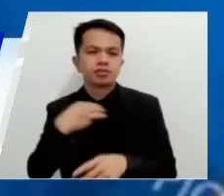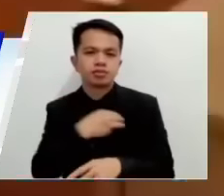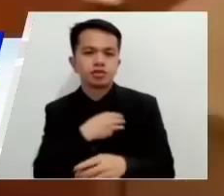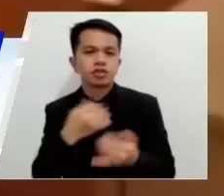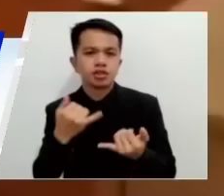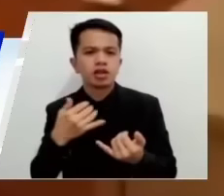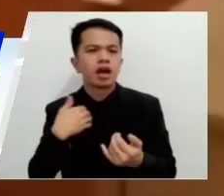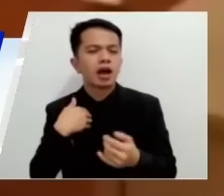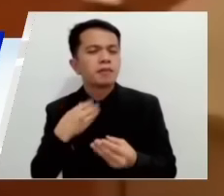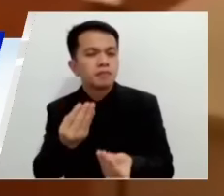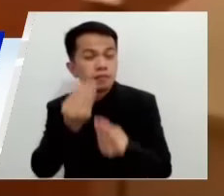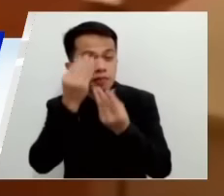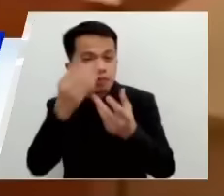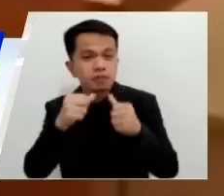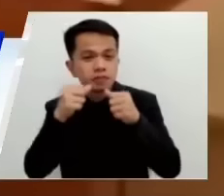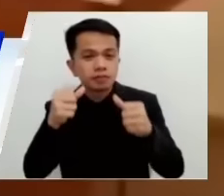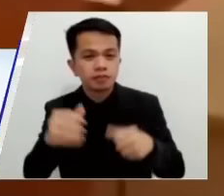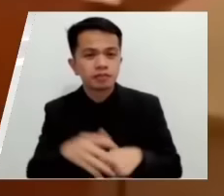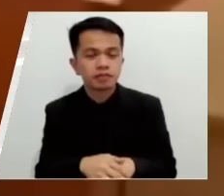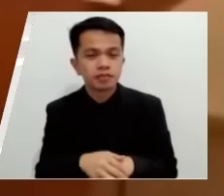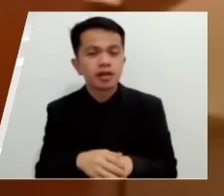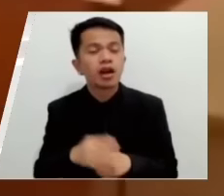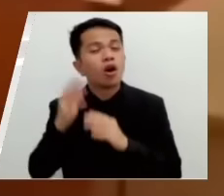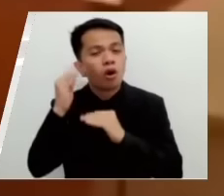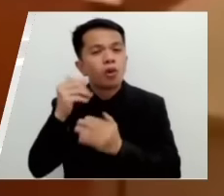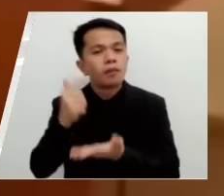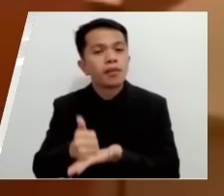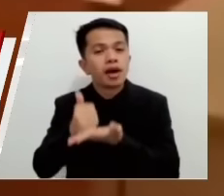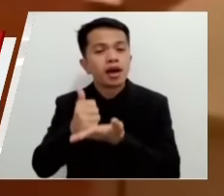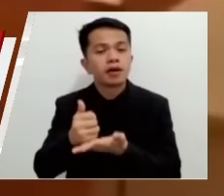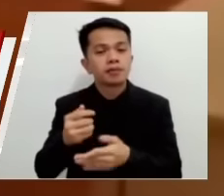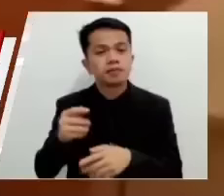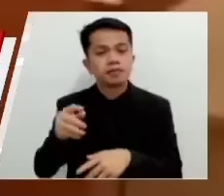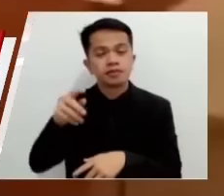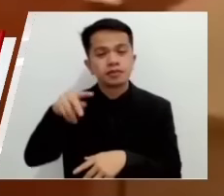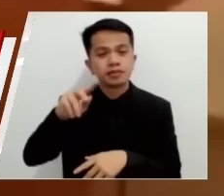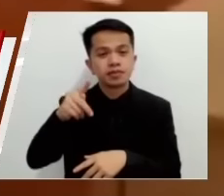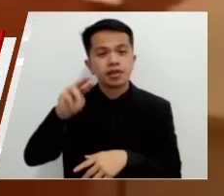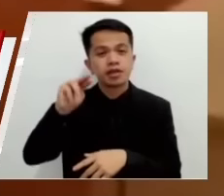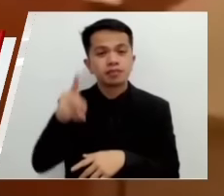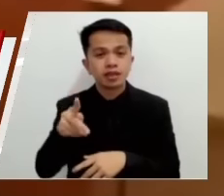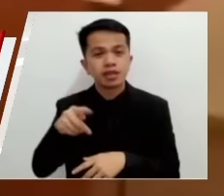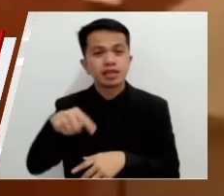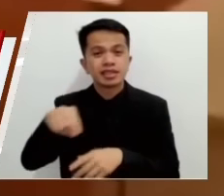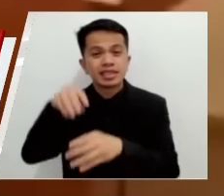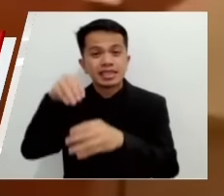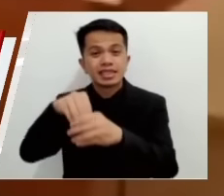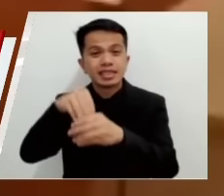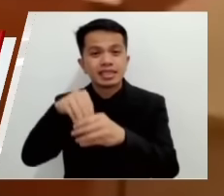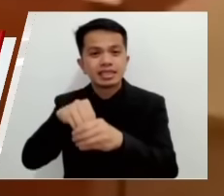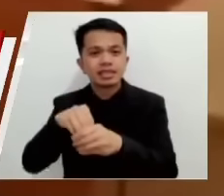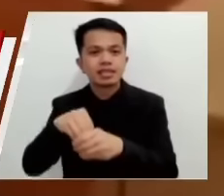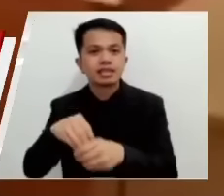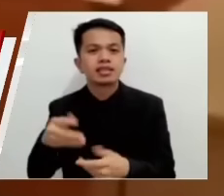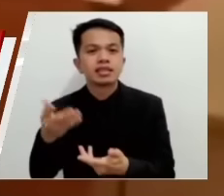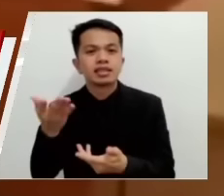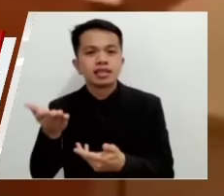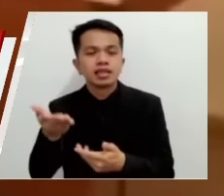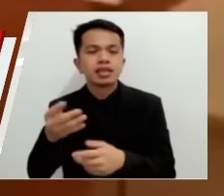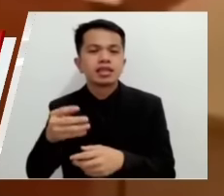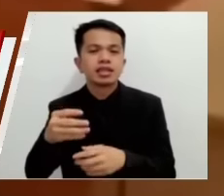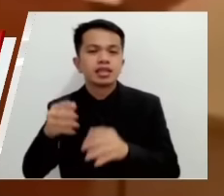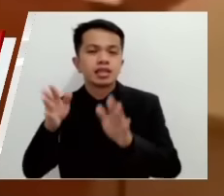panawagan. I-rescue po sana ng ating mga PNP, yung mga nandoon pa sa loob ng quarters ni